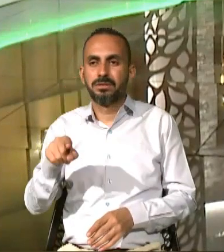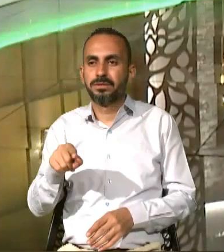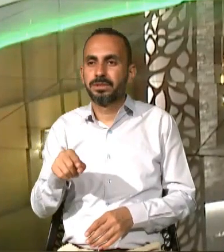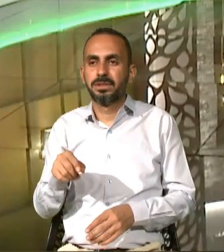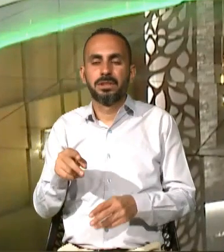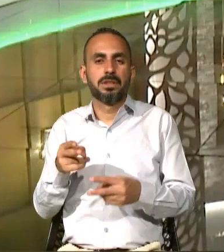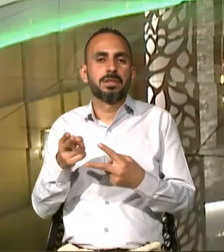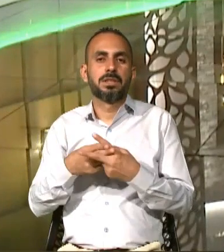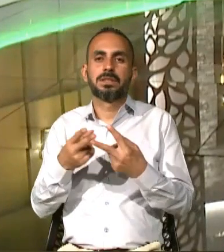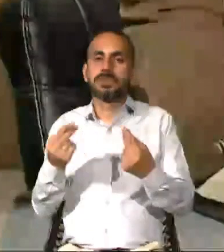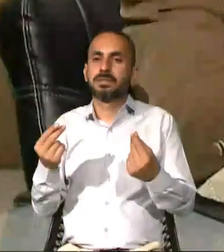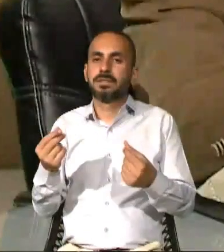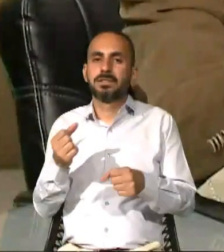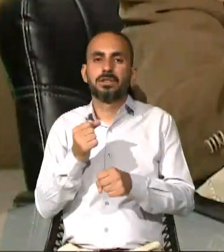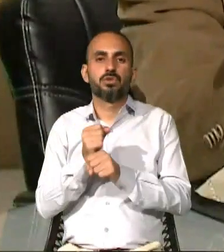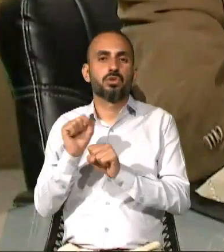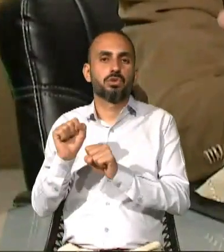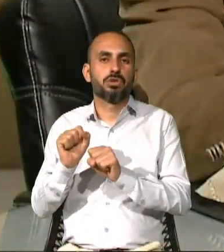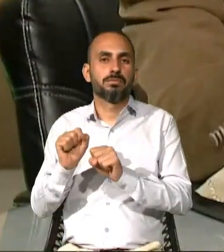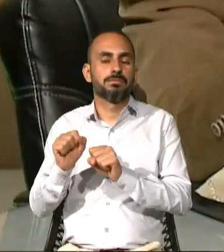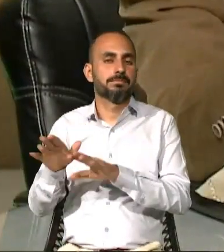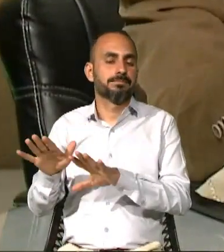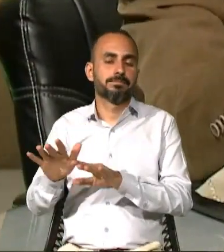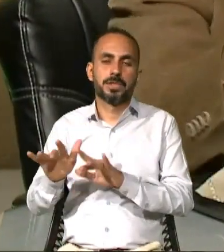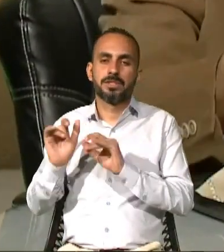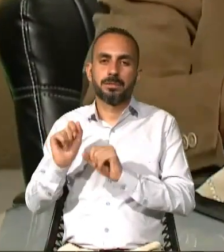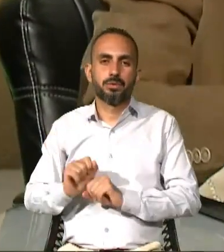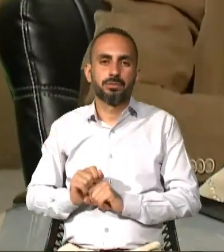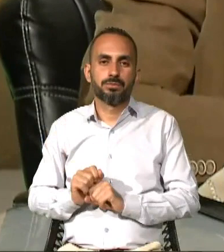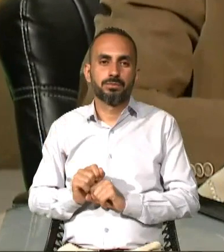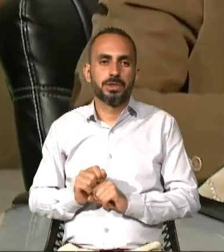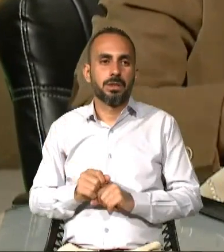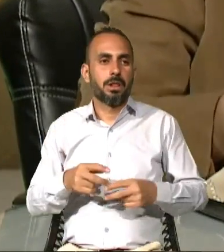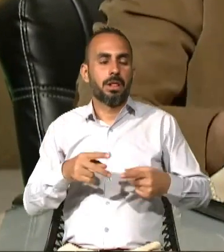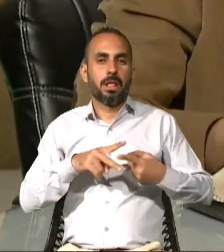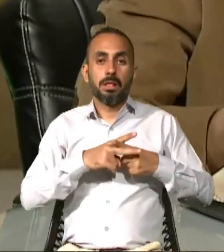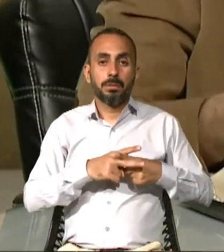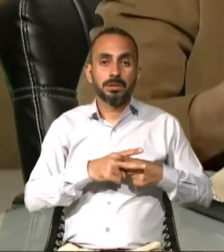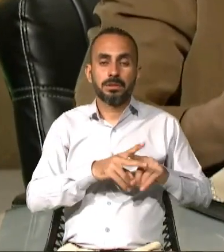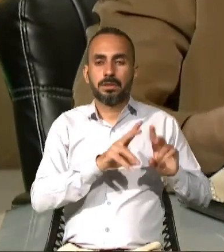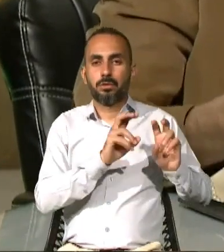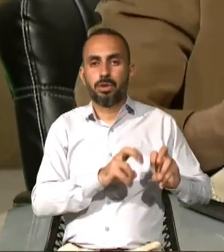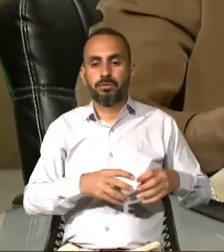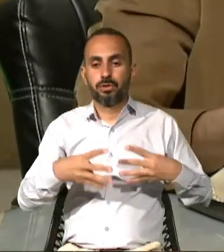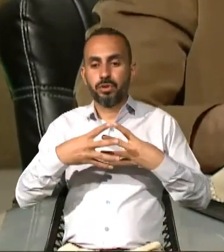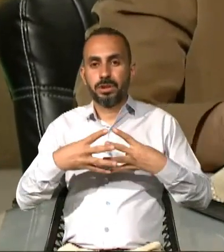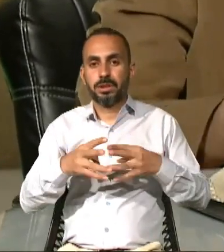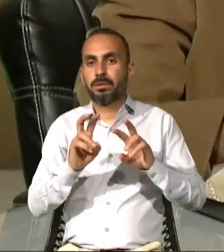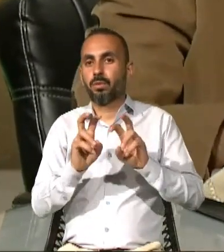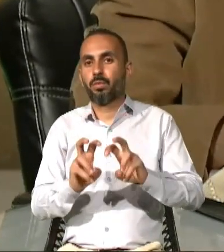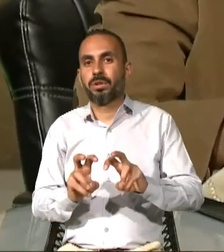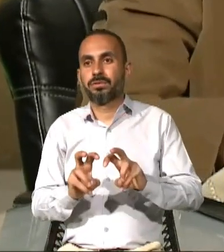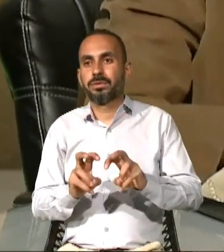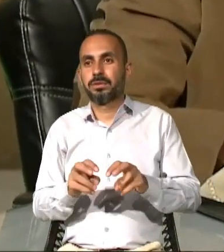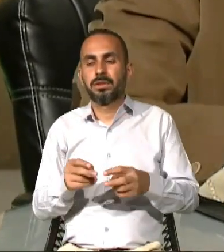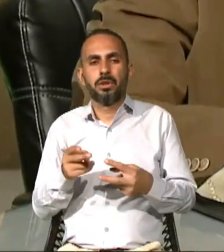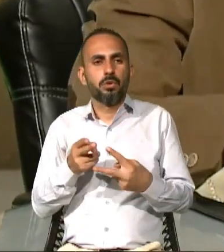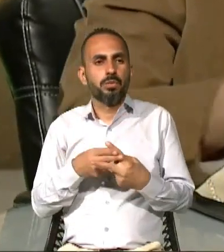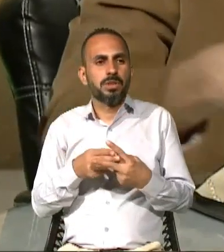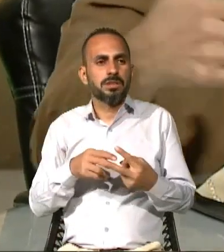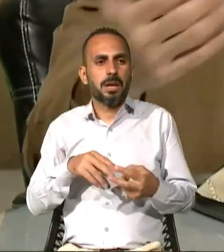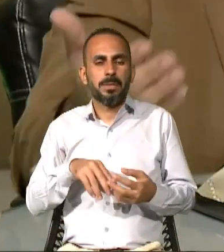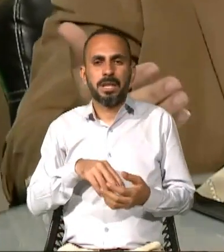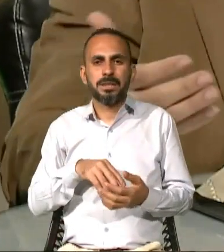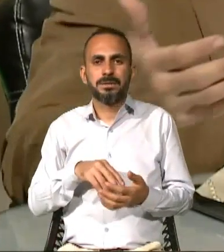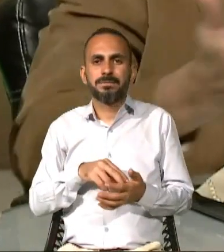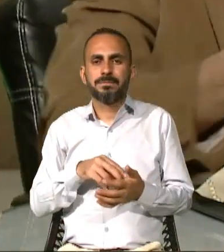وقفت ومحلات اغلقت وناس مش عارفه تصرف منين وناس مشغوله قوي، ناكل منين ونشرب منين؟ لا ده يمكن هيبقى الاصعب.